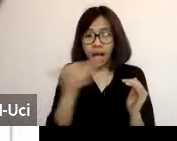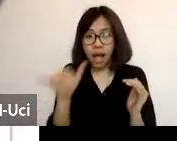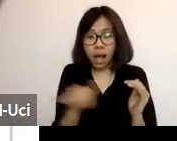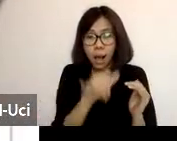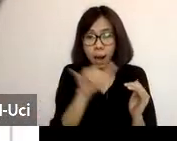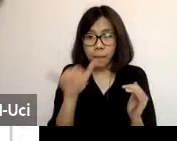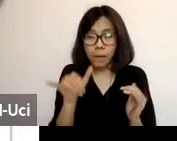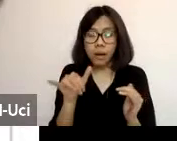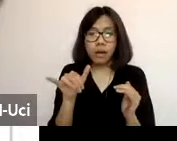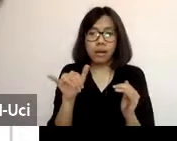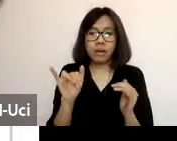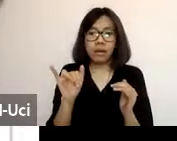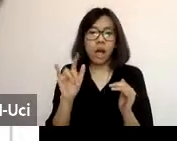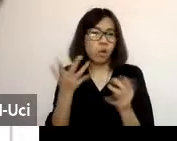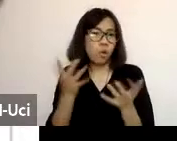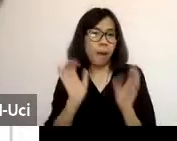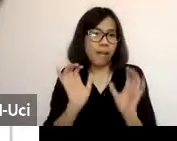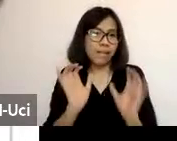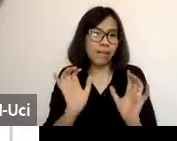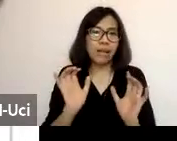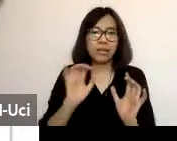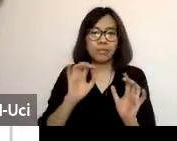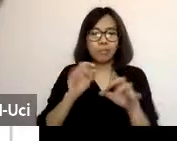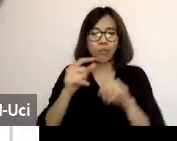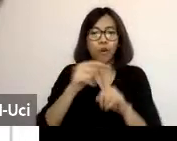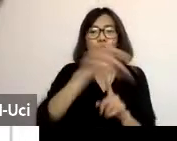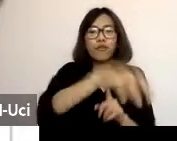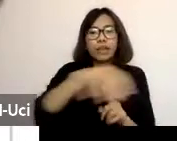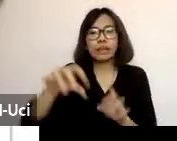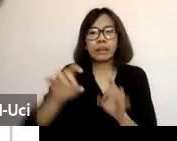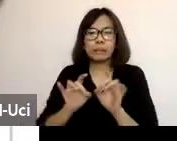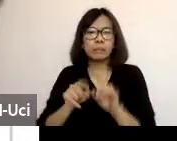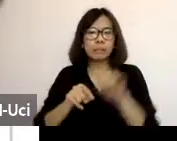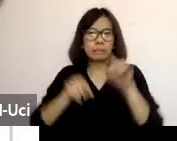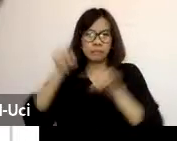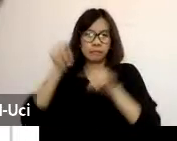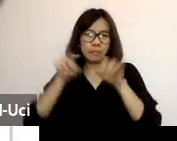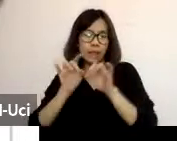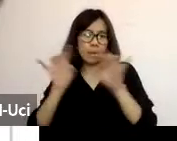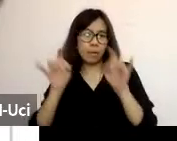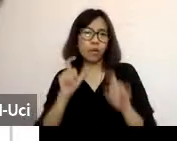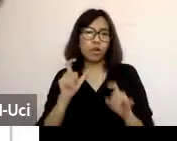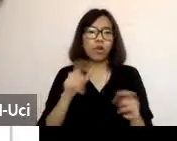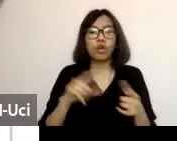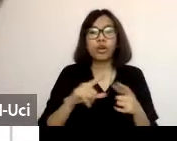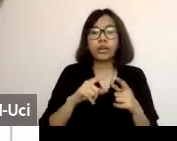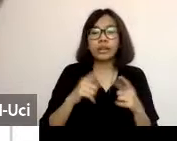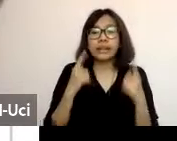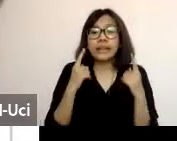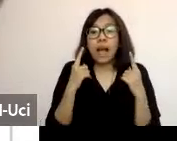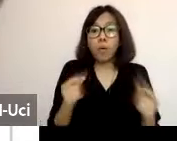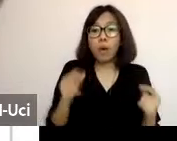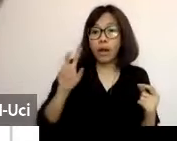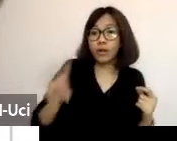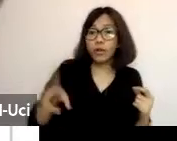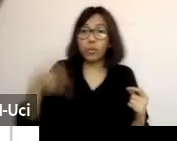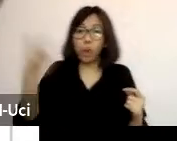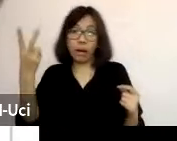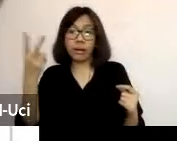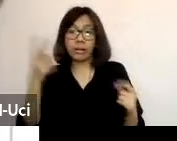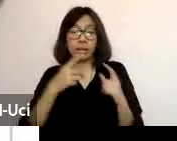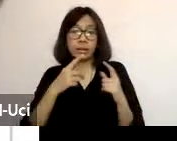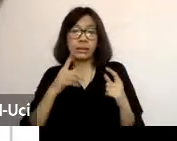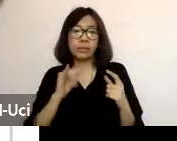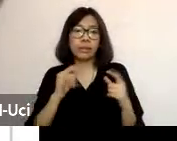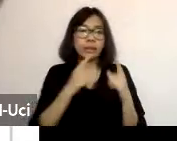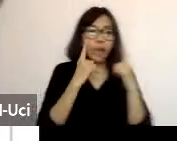banyak karena kita tahu bahwa sebaik Banten peserta hanya ditemani luar Jawa dan eh apa namanya luar